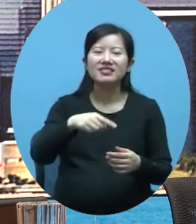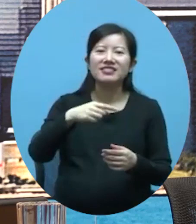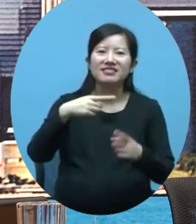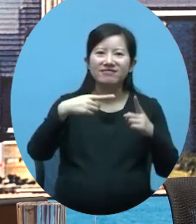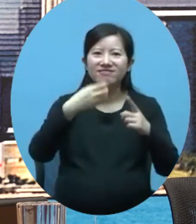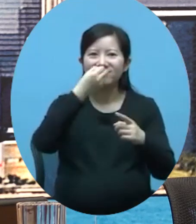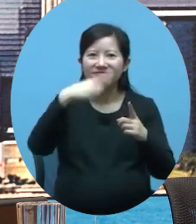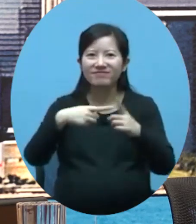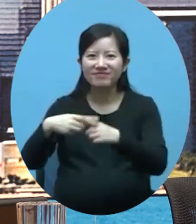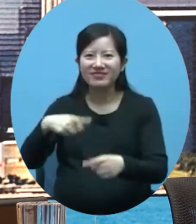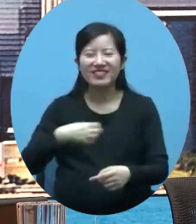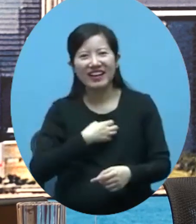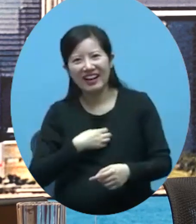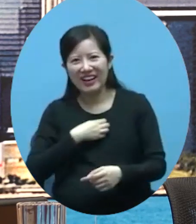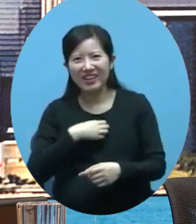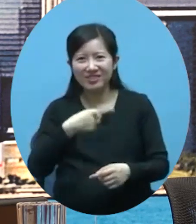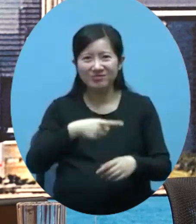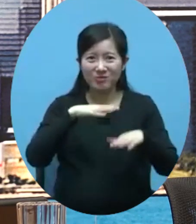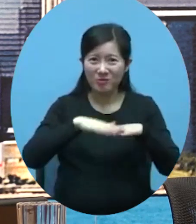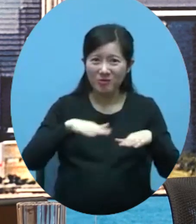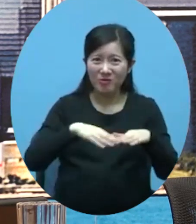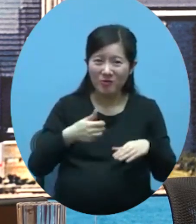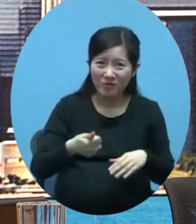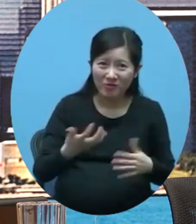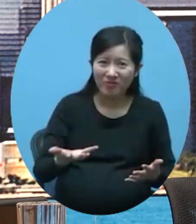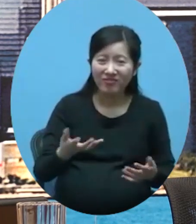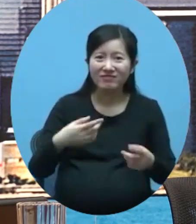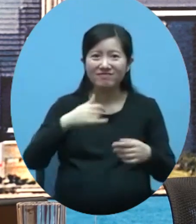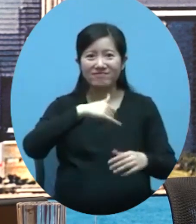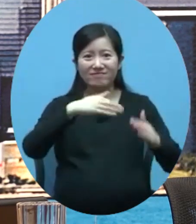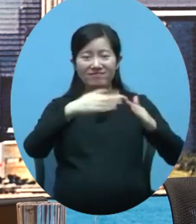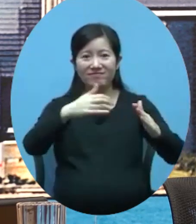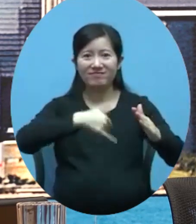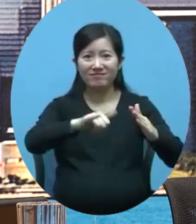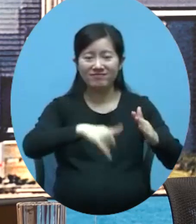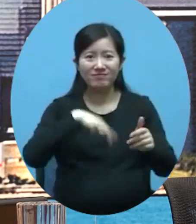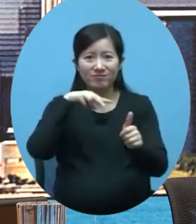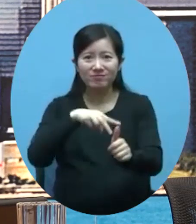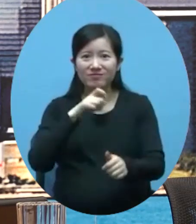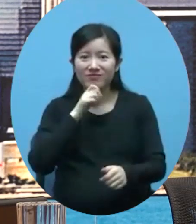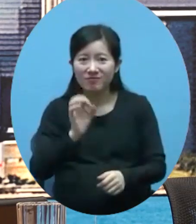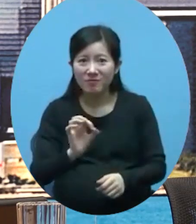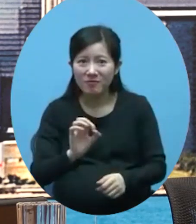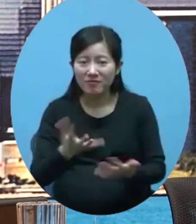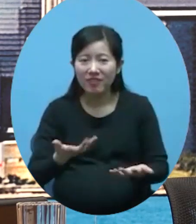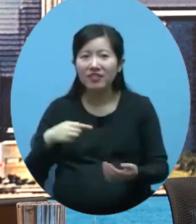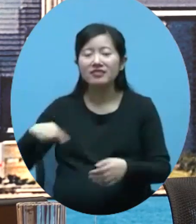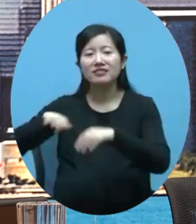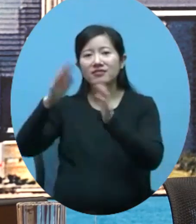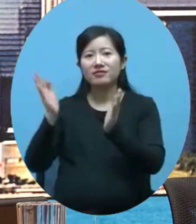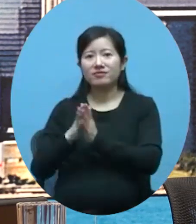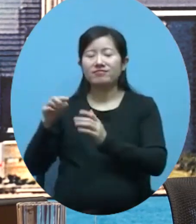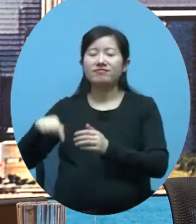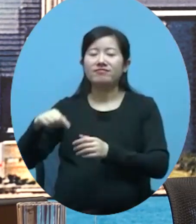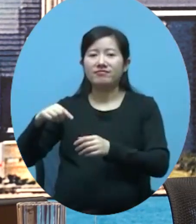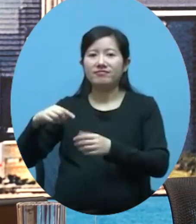安全的措施做得夠啊出入有沒有很好的管制啊這裡我們都給他們知道所有的檢疫中心包括這個進陽